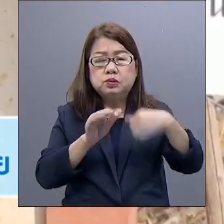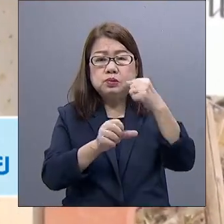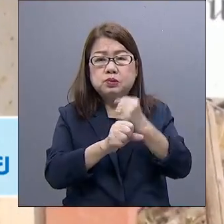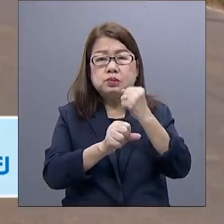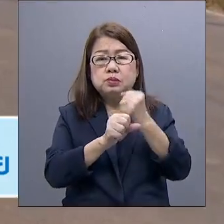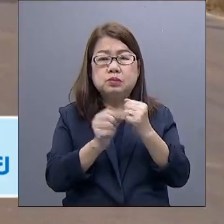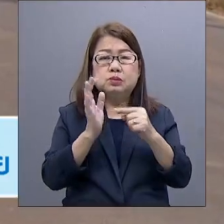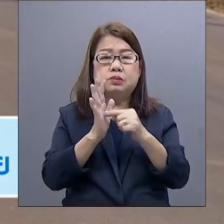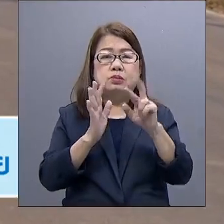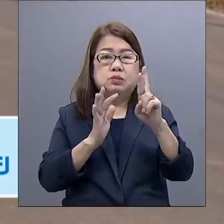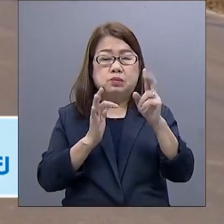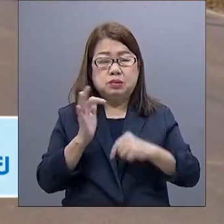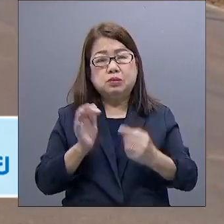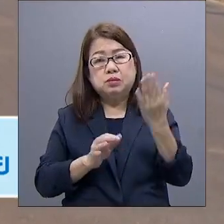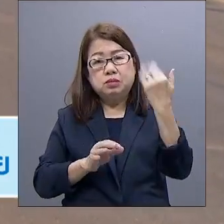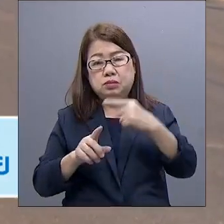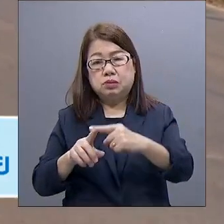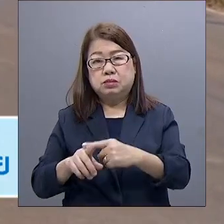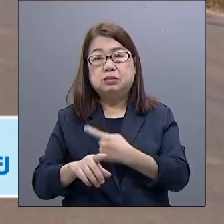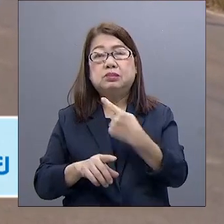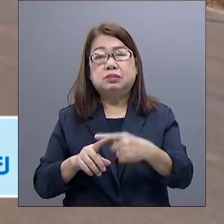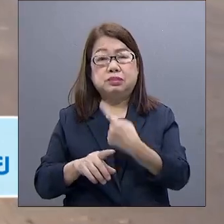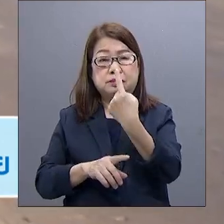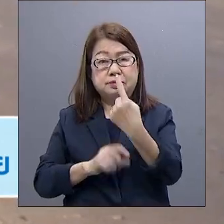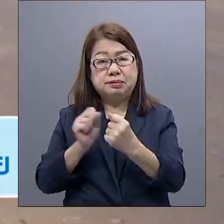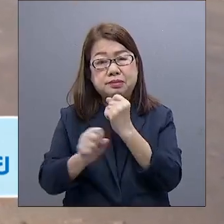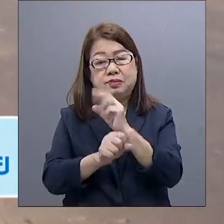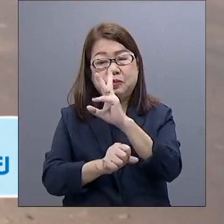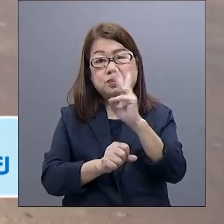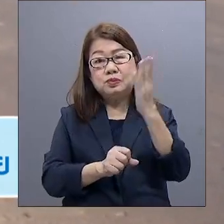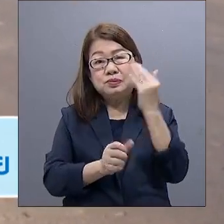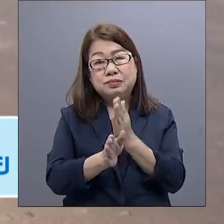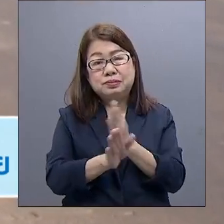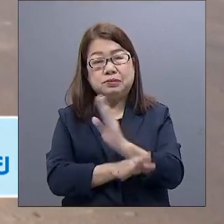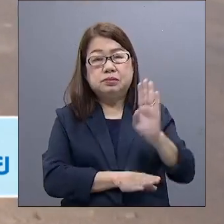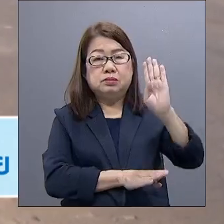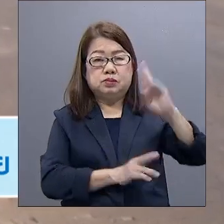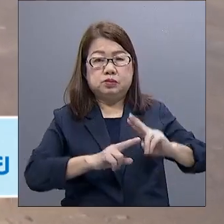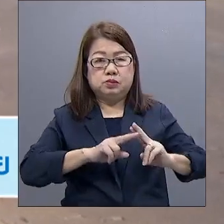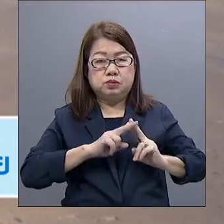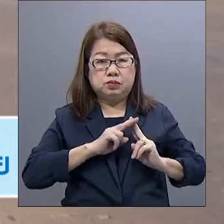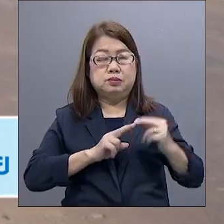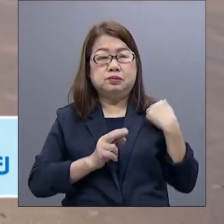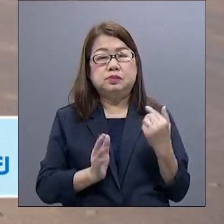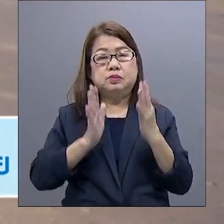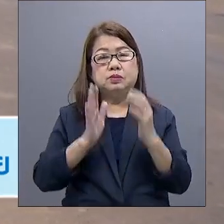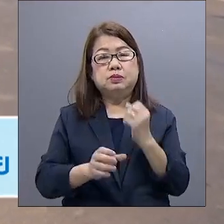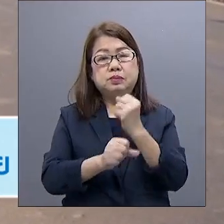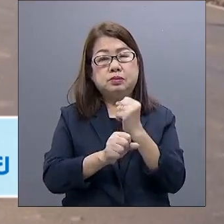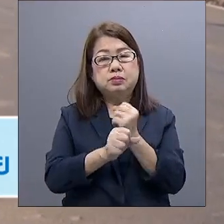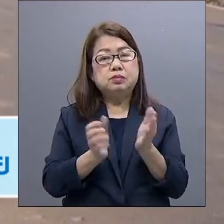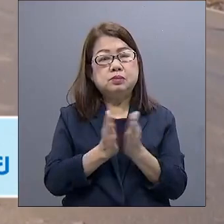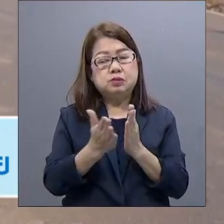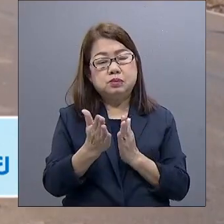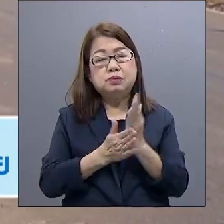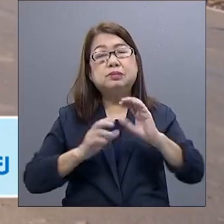ชวงได้เดมักราคมปี 66ที่ผ่านมาค่ะมีบริษัเอกชนรายหนึ่ นำเจ้หน้ที่ของบริษัท ส่วราชการทเกี่ยวข้องเข